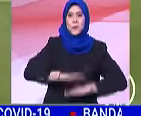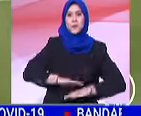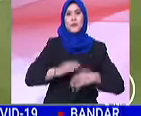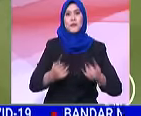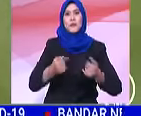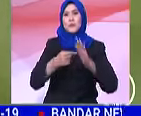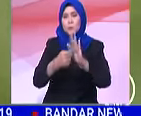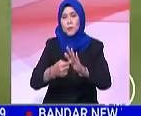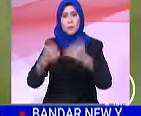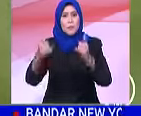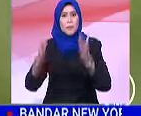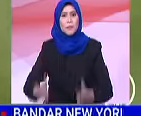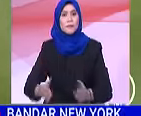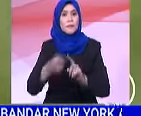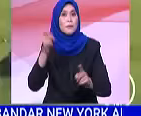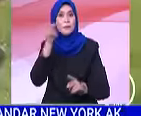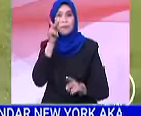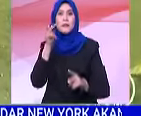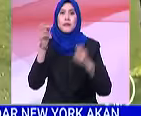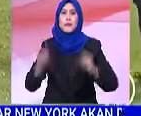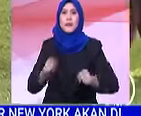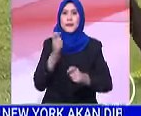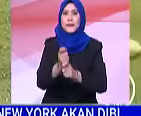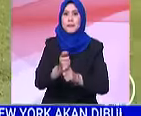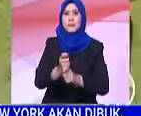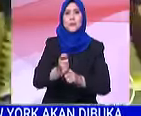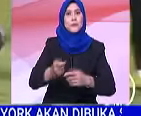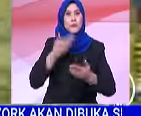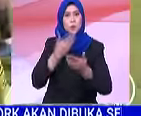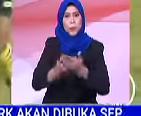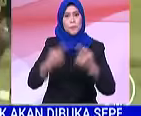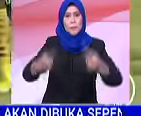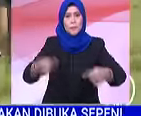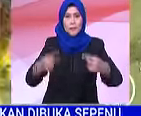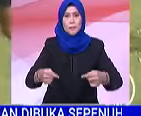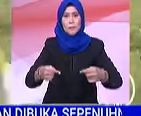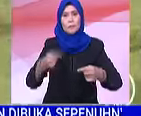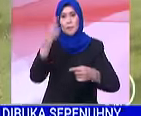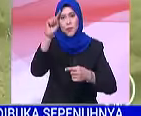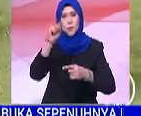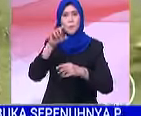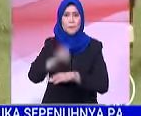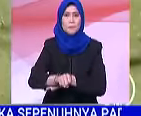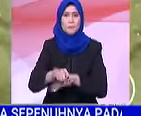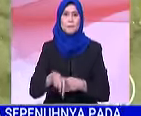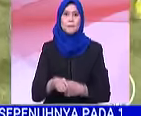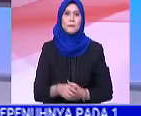prestasi pemain muda Helang Merah dan berharap mereka dapat mengekalkan prestasi yang baik sepanjang musim ini.